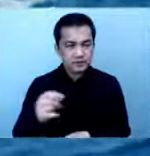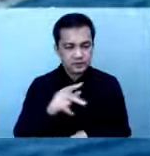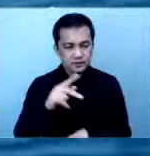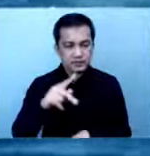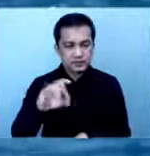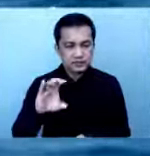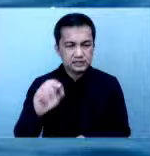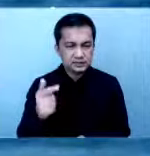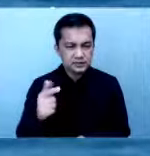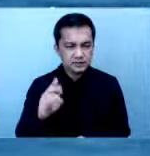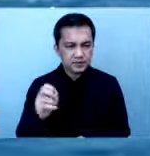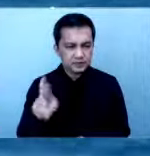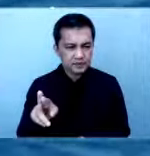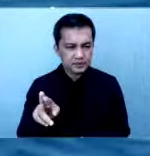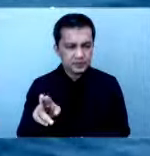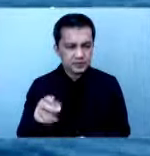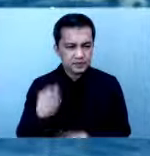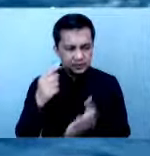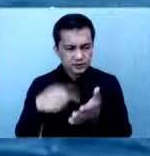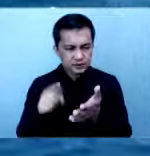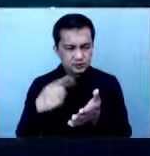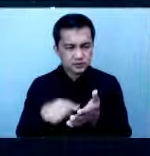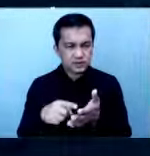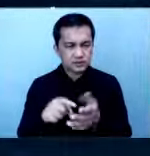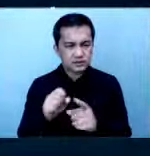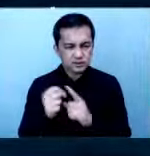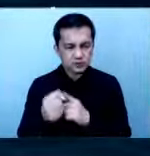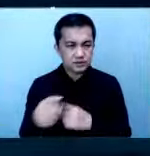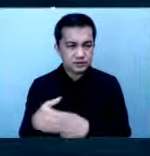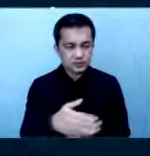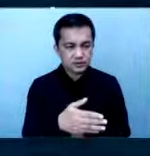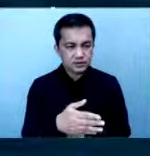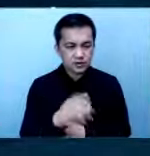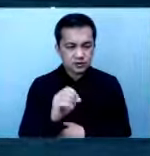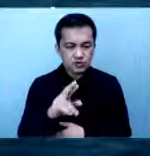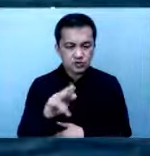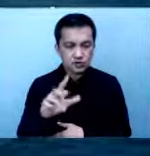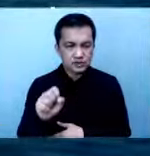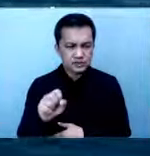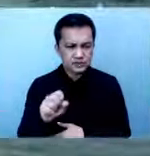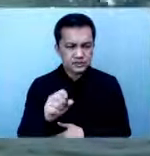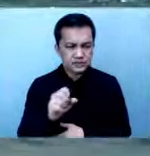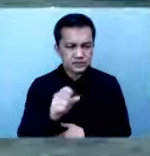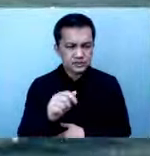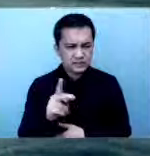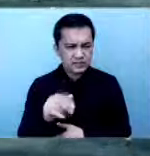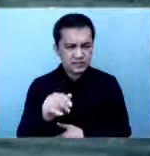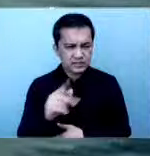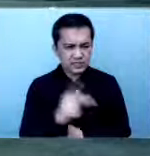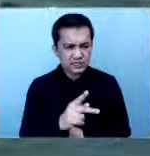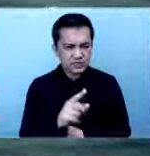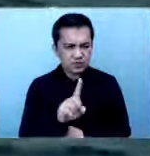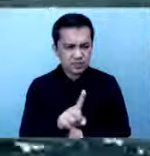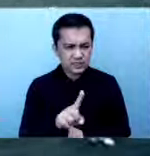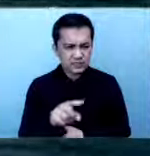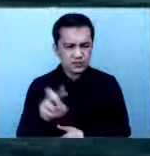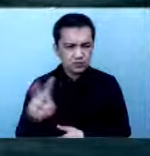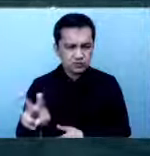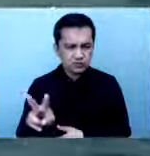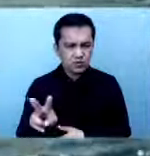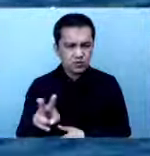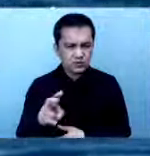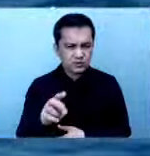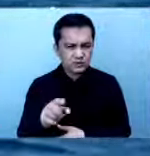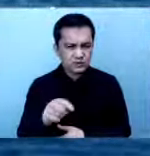at BIFAR para suriin ang lagay ng mga isda at coral sa Sandy Cay 1 at 2, ang mga sandbar malapit sa Pag-asa